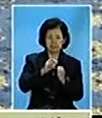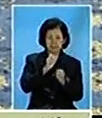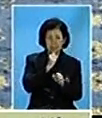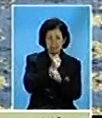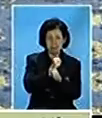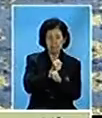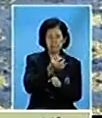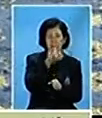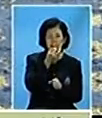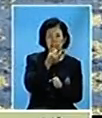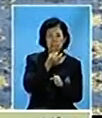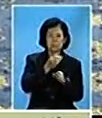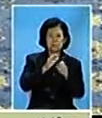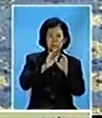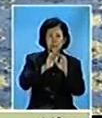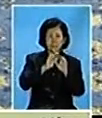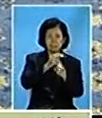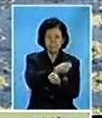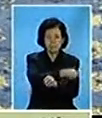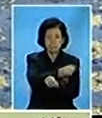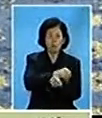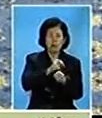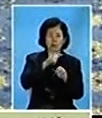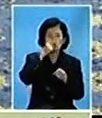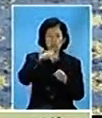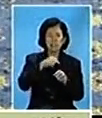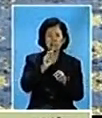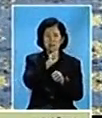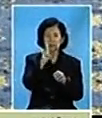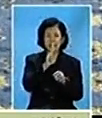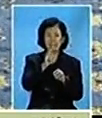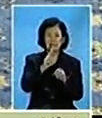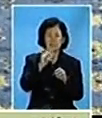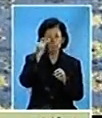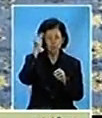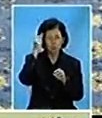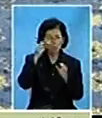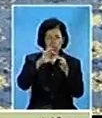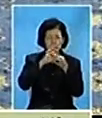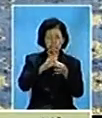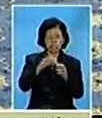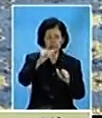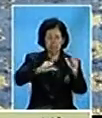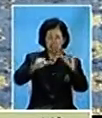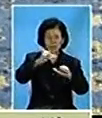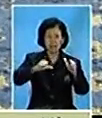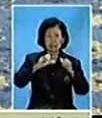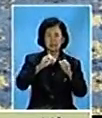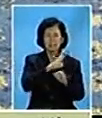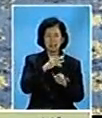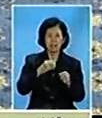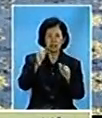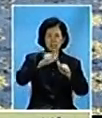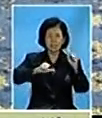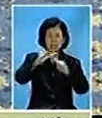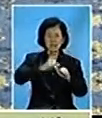วิชาชีพแผนไทยโดยอาศัยความรู้ด้านวิทยาศาสตร์ และวิทยาศาสตร์การแพทย์